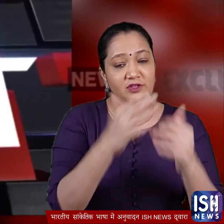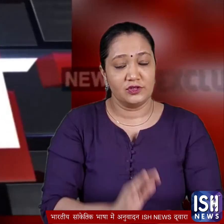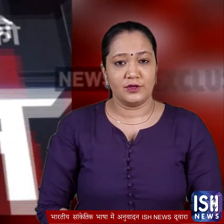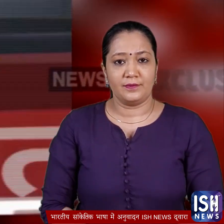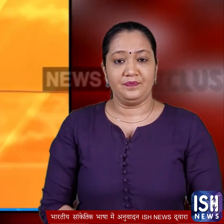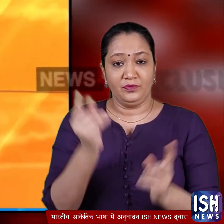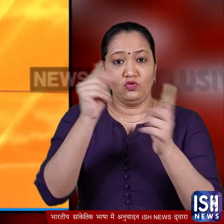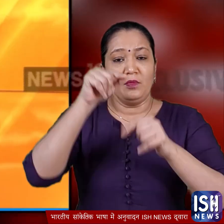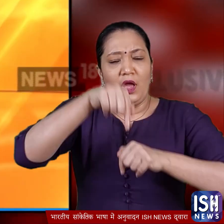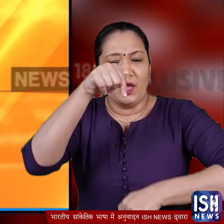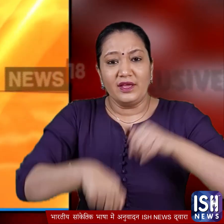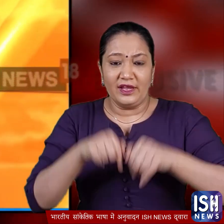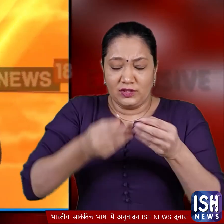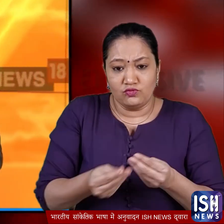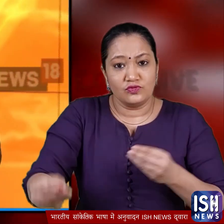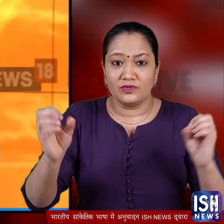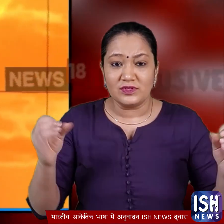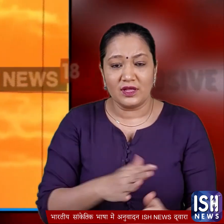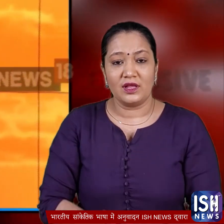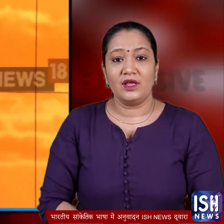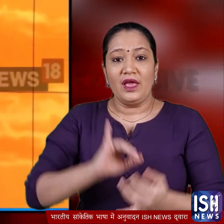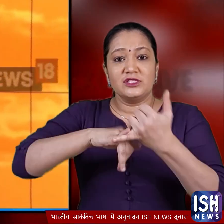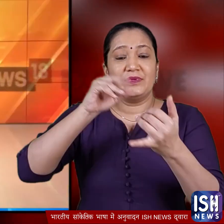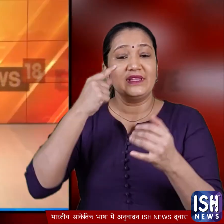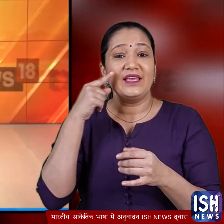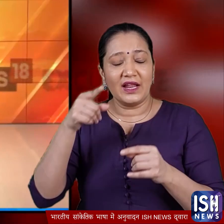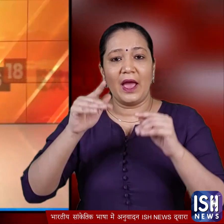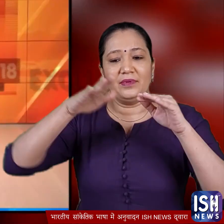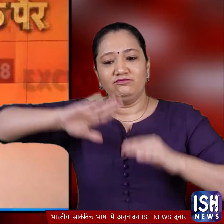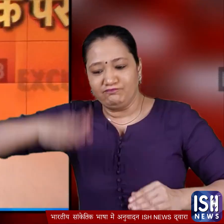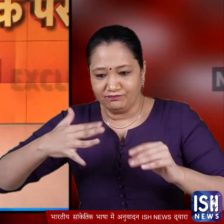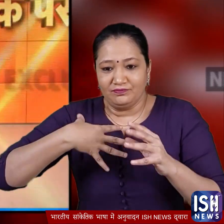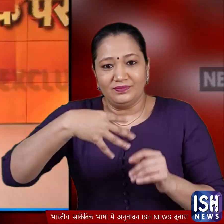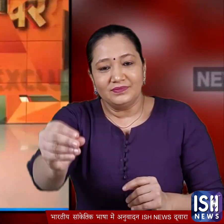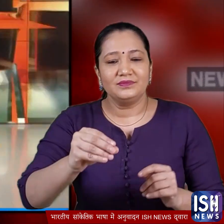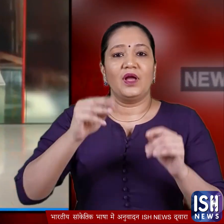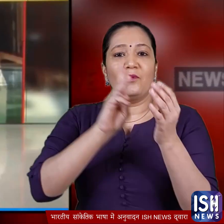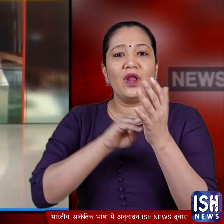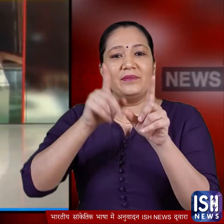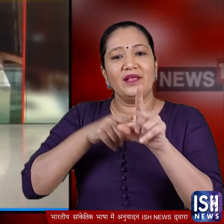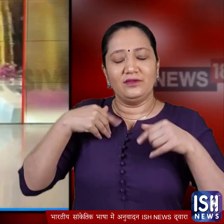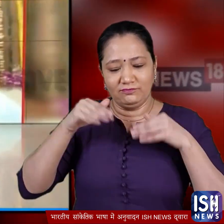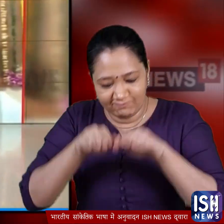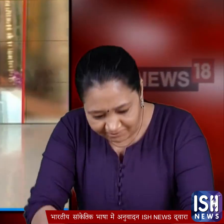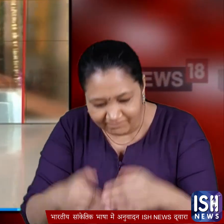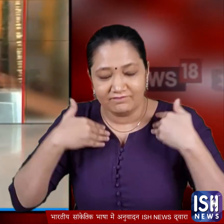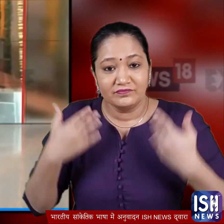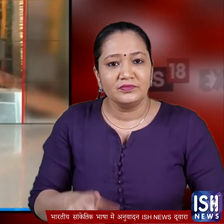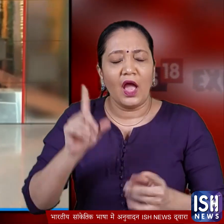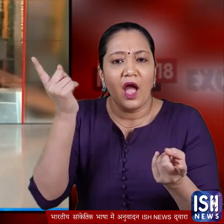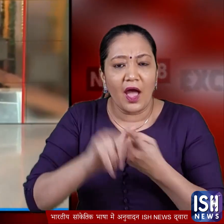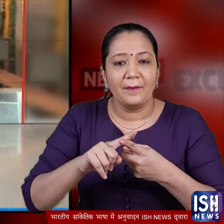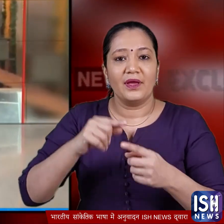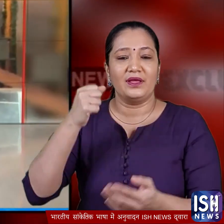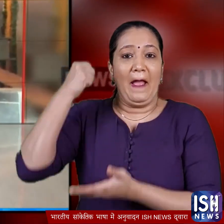है। उत्तर प्रदेश में चुनावी घमासान के बीच केंद्रीय मंत्री स्मृति ईरानी ने संसद से बाहर निकलते वक्त मुलायम सिंह के पैर छू लिए। दोनों नेताओं के